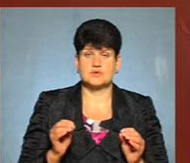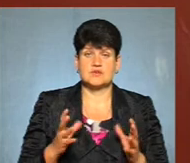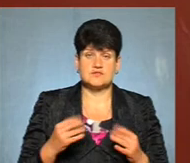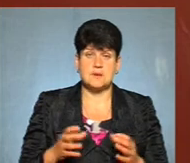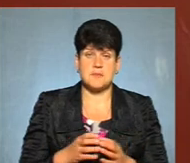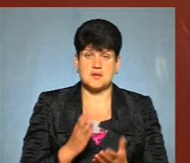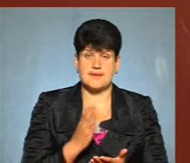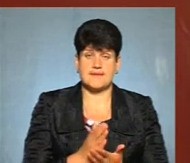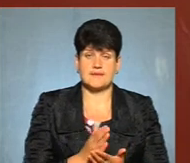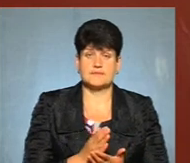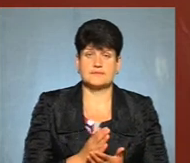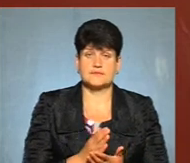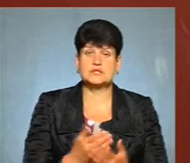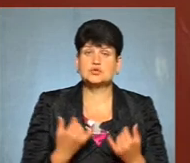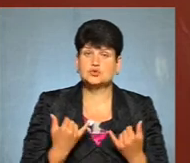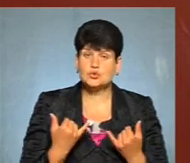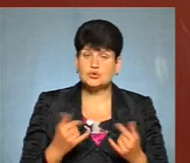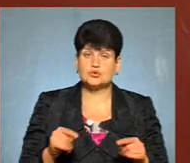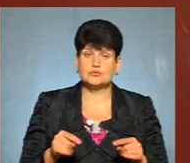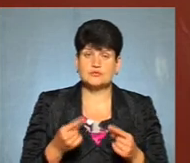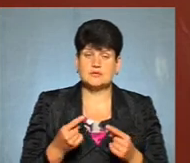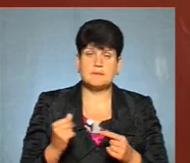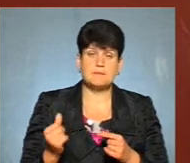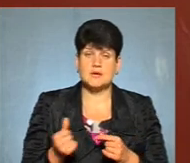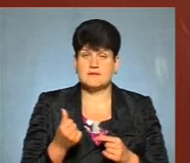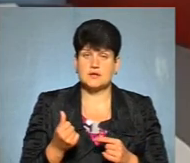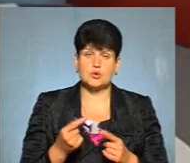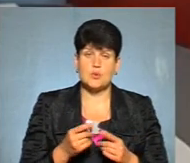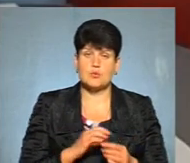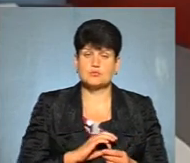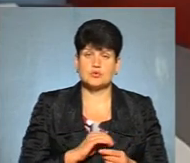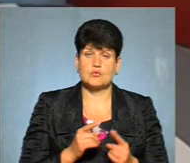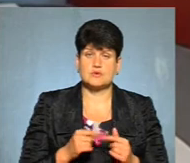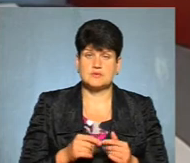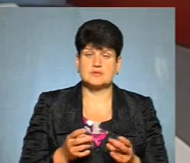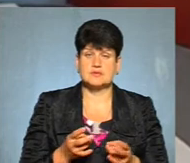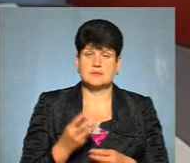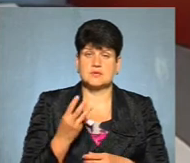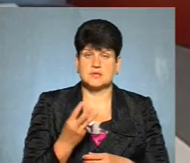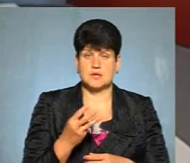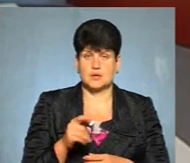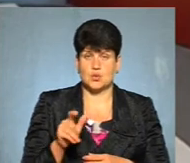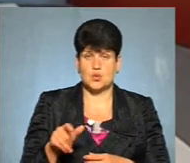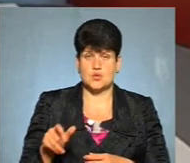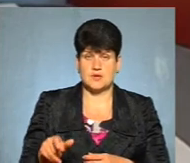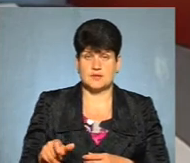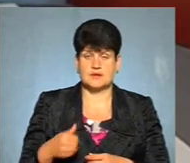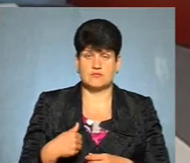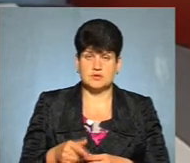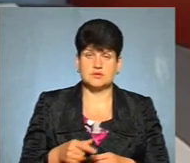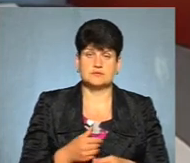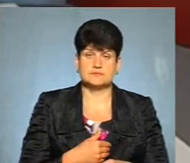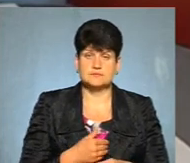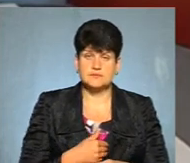партія є. Сьогодні, щоб створити первинну профспілкову організацію, теж треба 3 людини. Вони зголосилися,